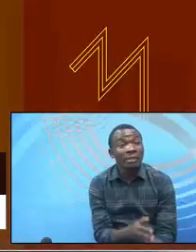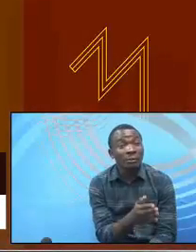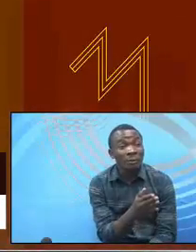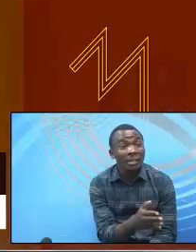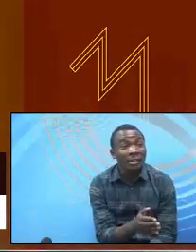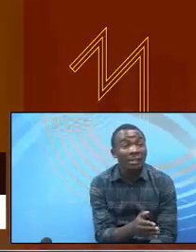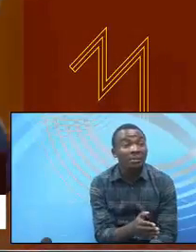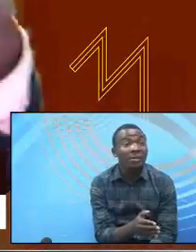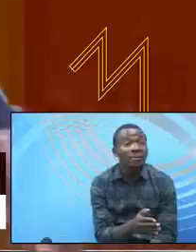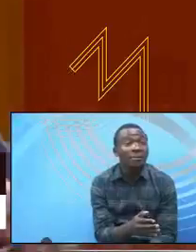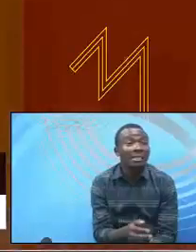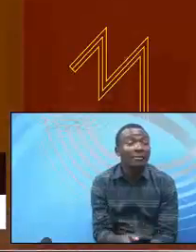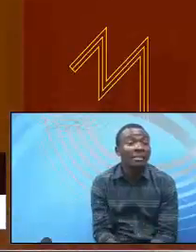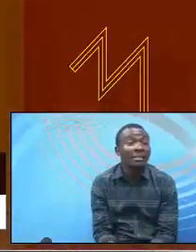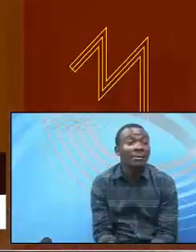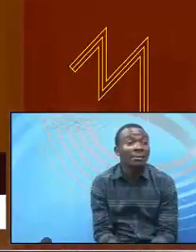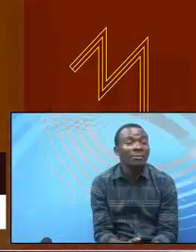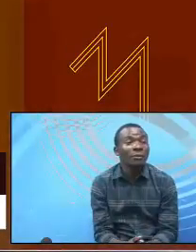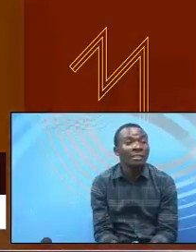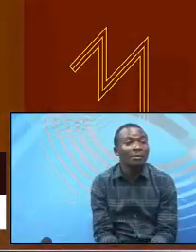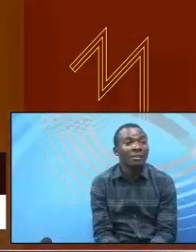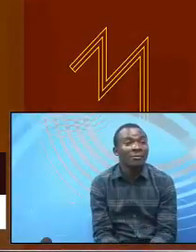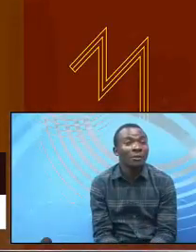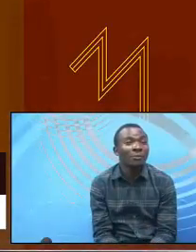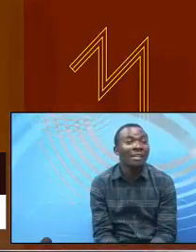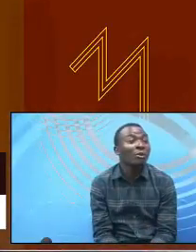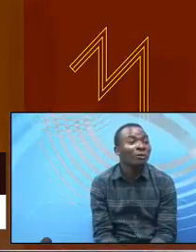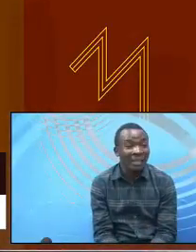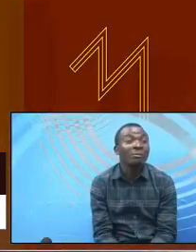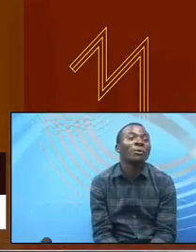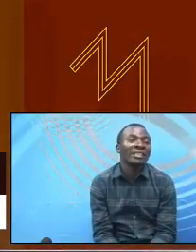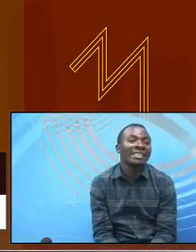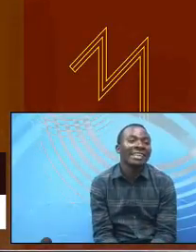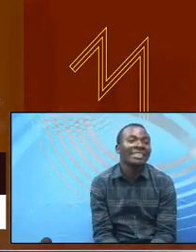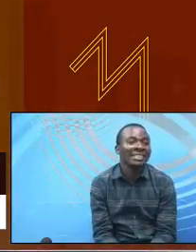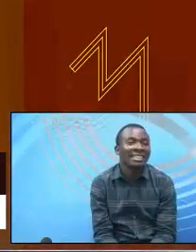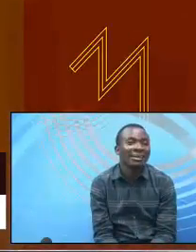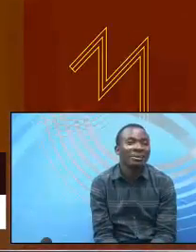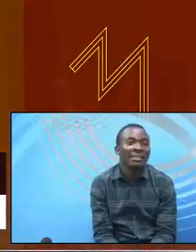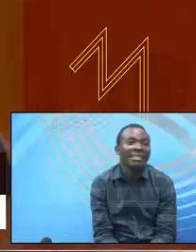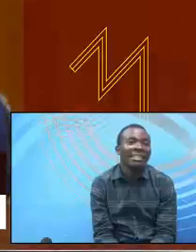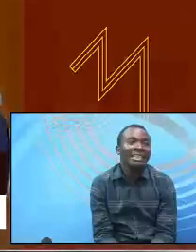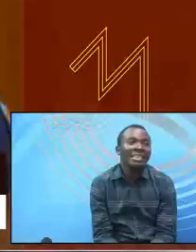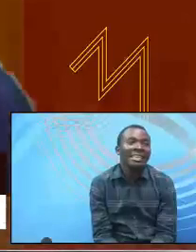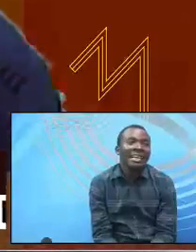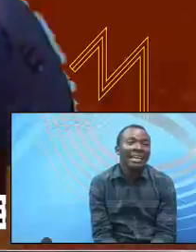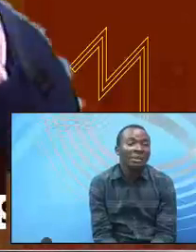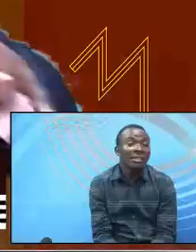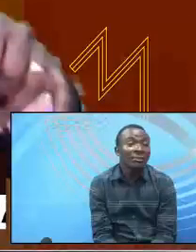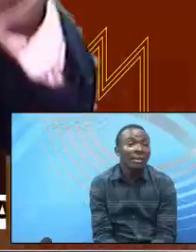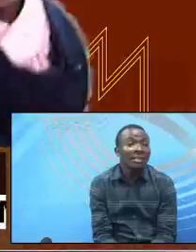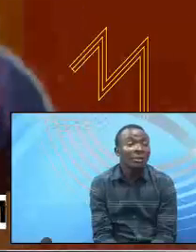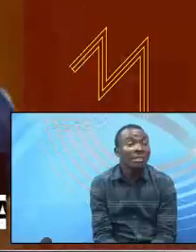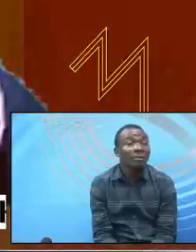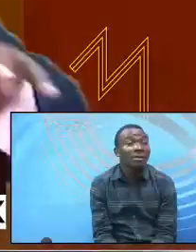wowe ukora ibintu bijyanye ufashe ukora ibintu byo gufasha abafite ubumuga ariko umuntu ntabikore akicara ntabikore ariko